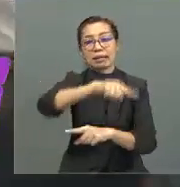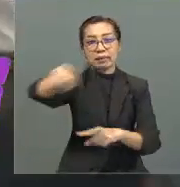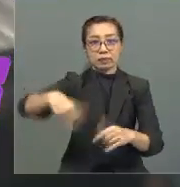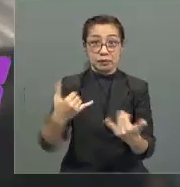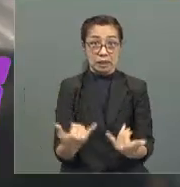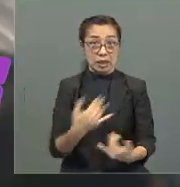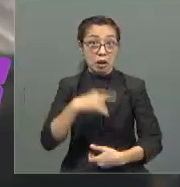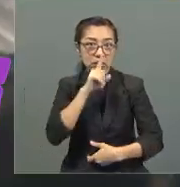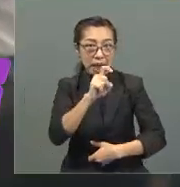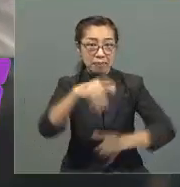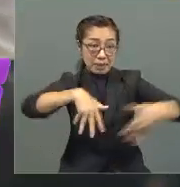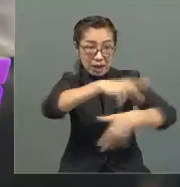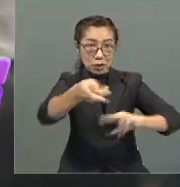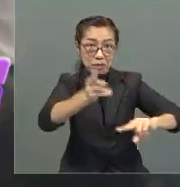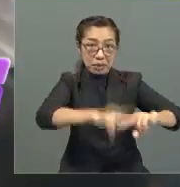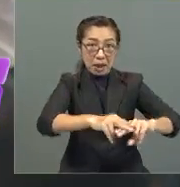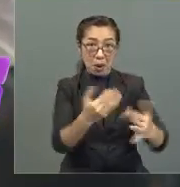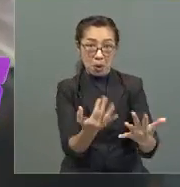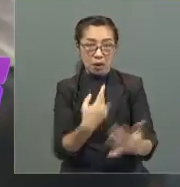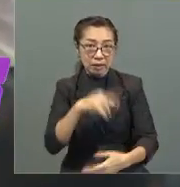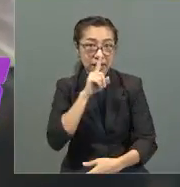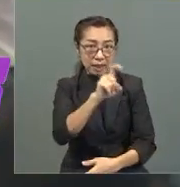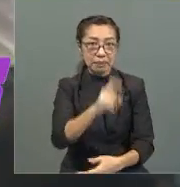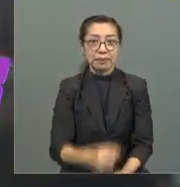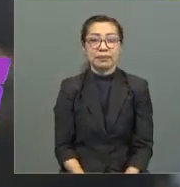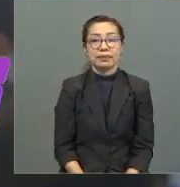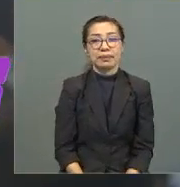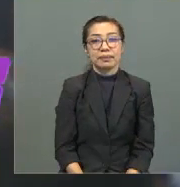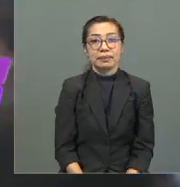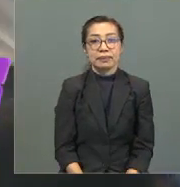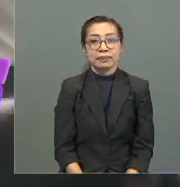ความรู้สึกของผู้ที่เดินทางไปยื่นร้องทุกข์ที่กรมประชาสัมพันธ์ค่ะ